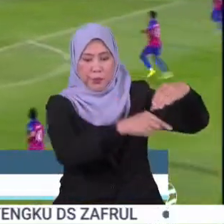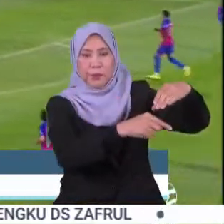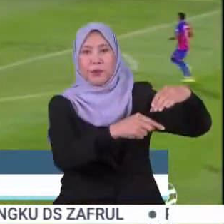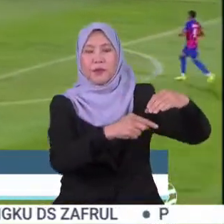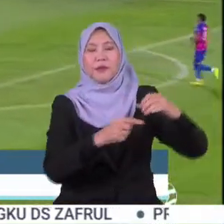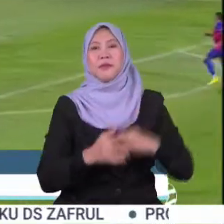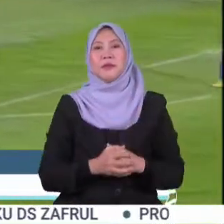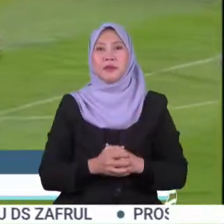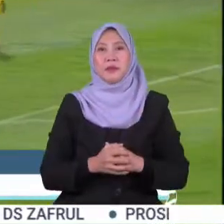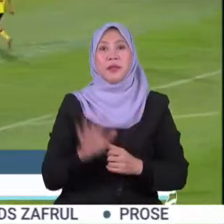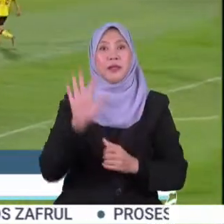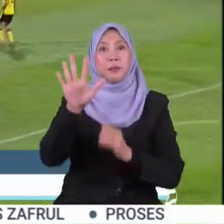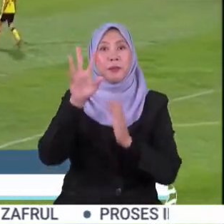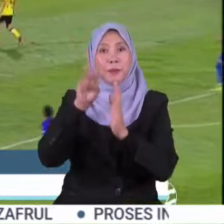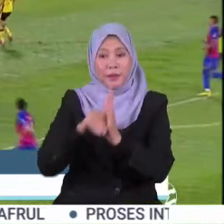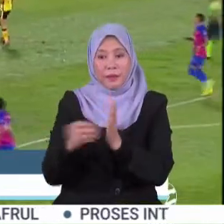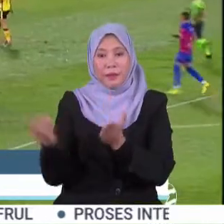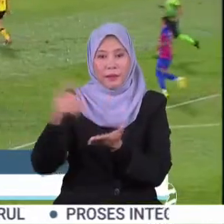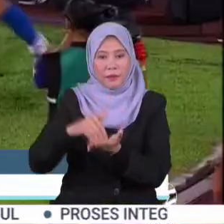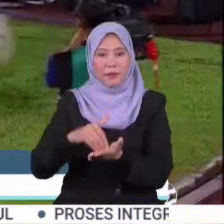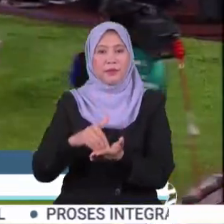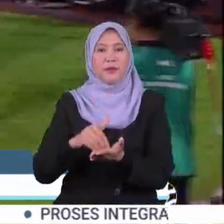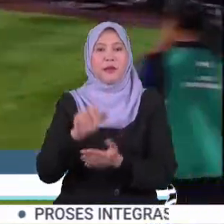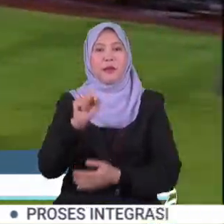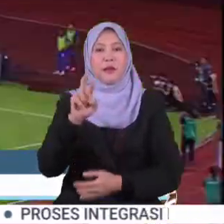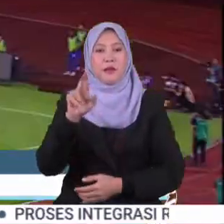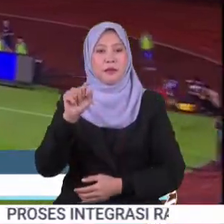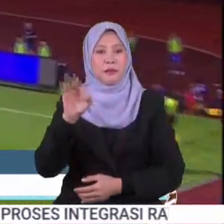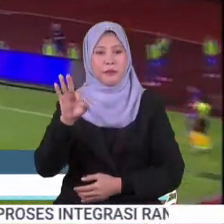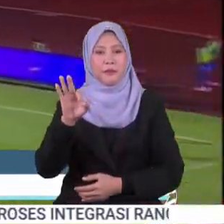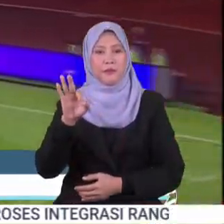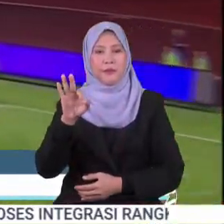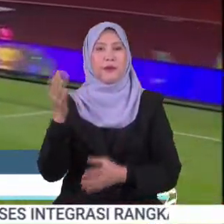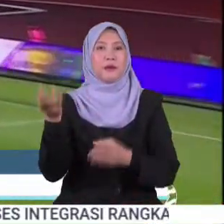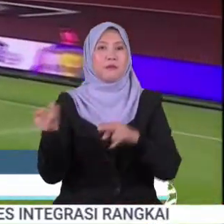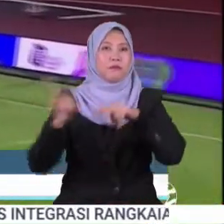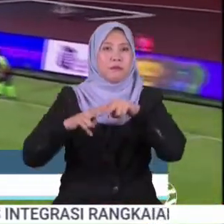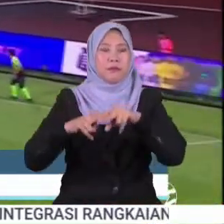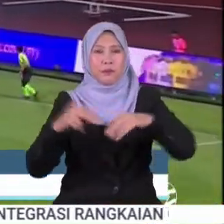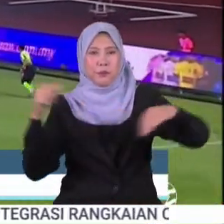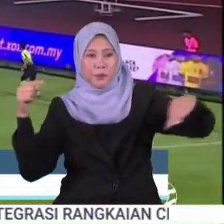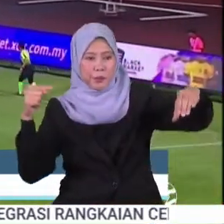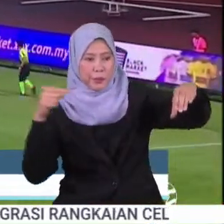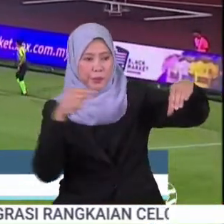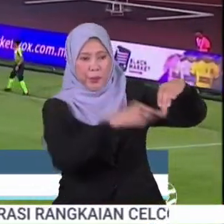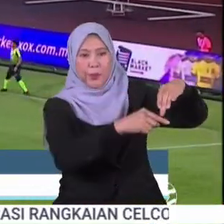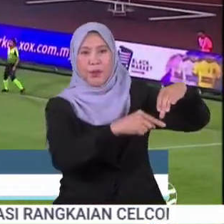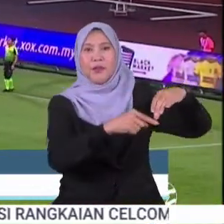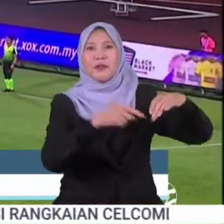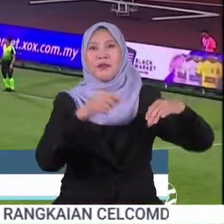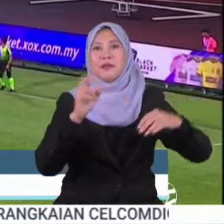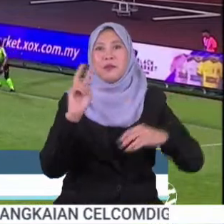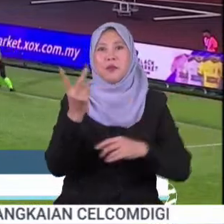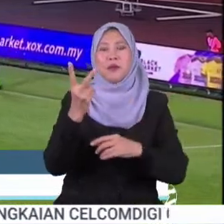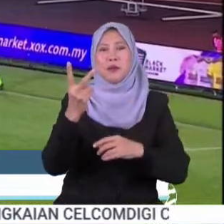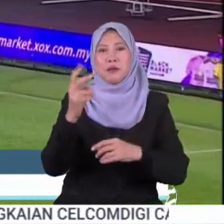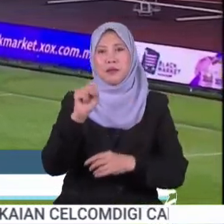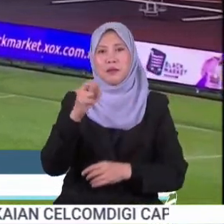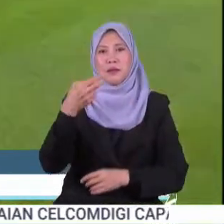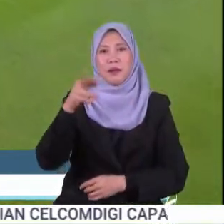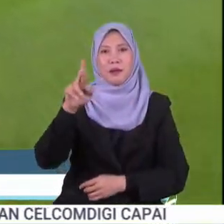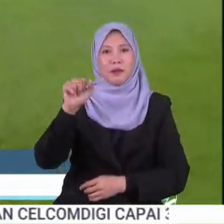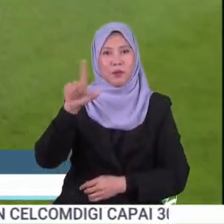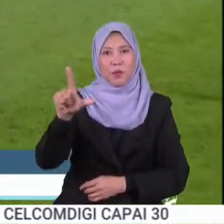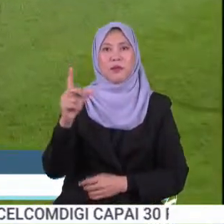Aribas. Berselang 5 minit kemudian, Arif Aiman Anapi menggandakan kelebihan JDT menerusi gol kedua Syahrul